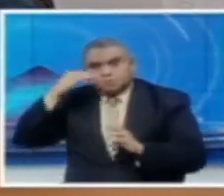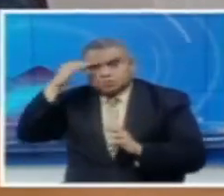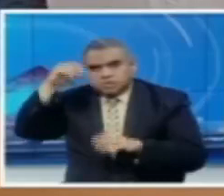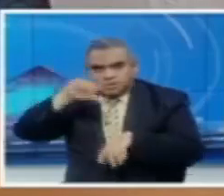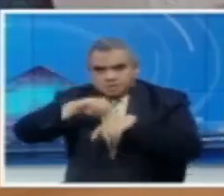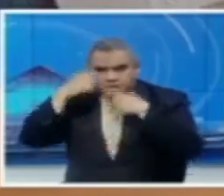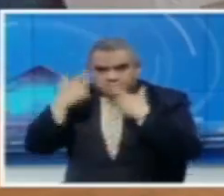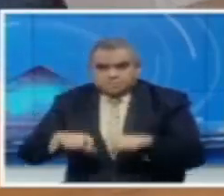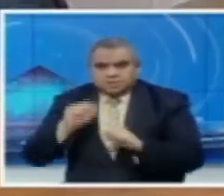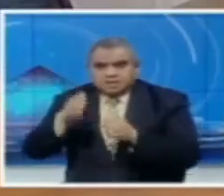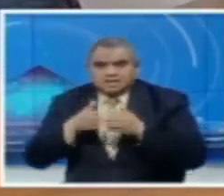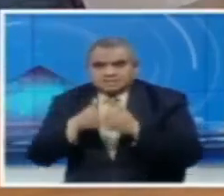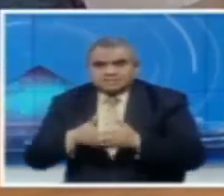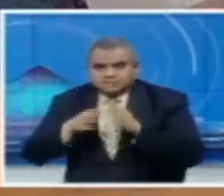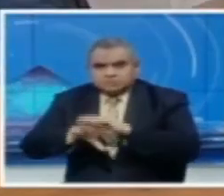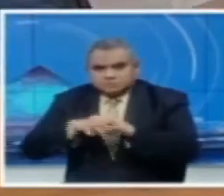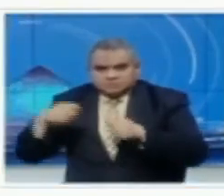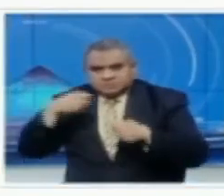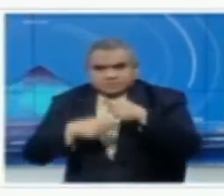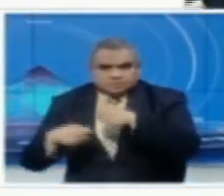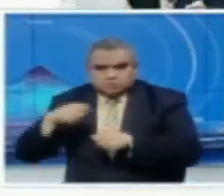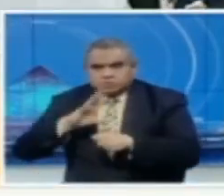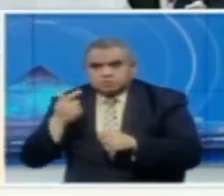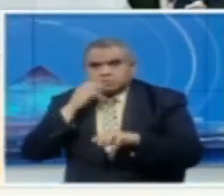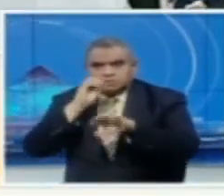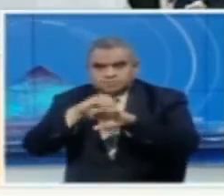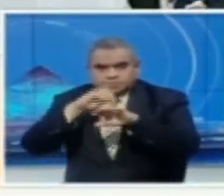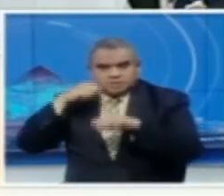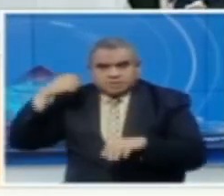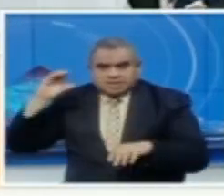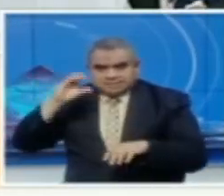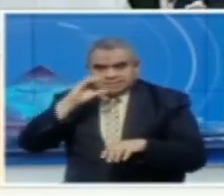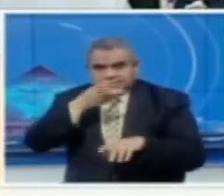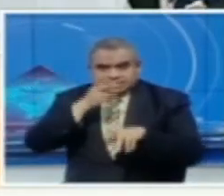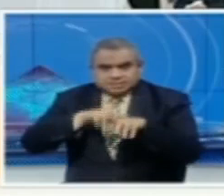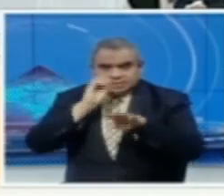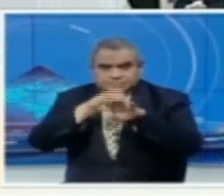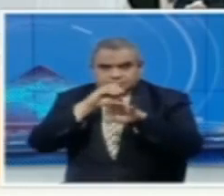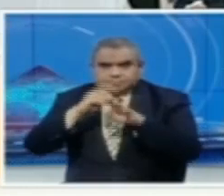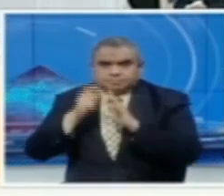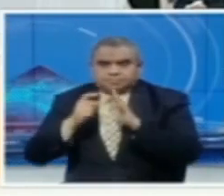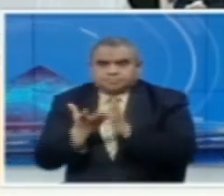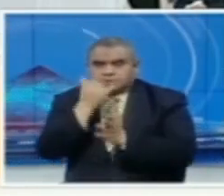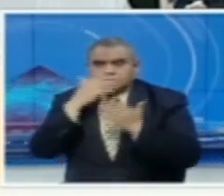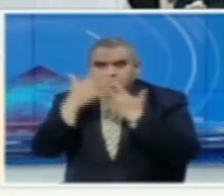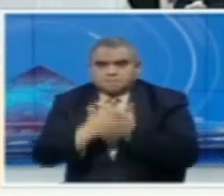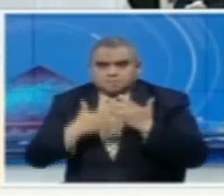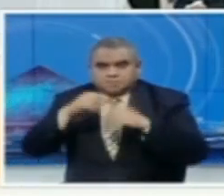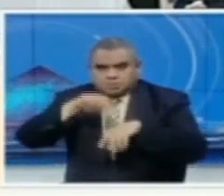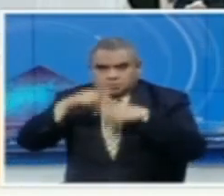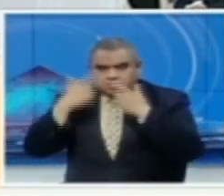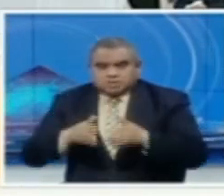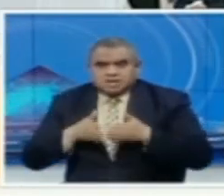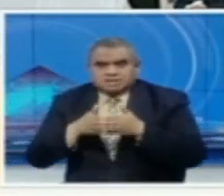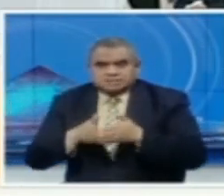بالمنطقة الاقتصادية لقناة السويس. وقد وجه السيد الرئيس بتركيز استراتيجية المشروعات في المنطقة